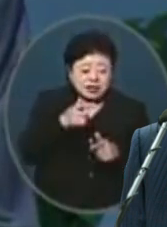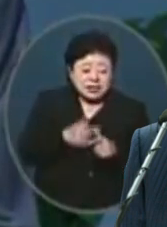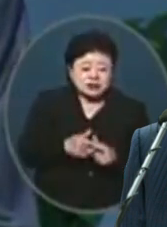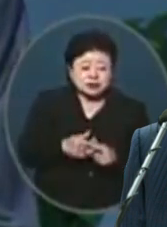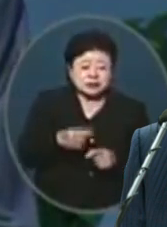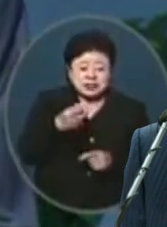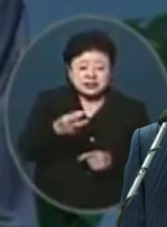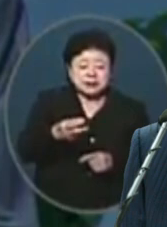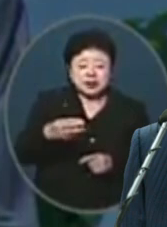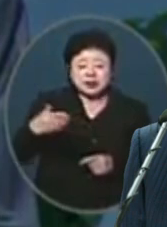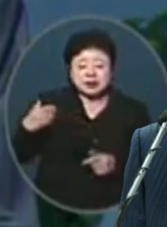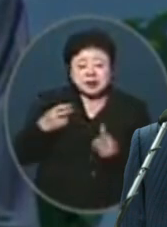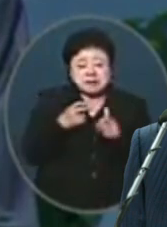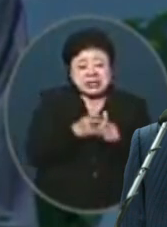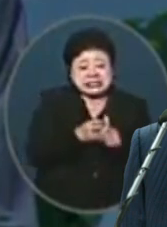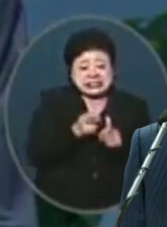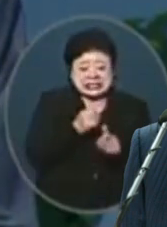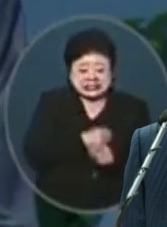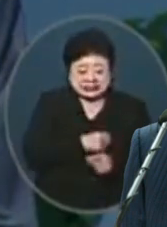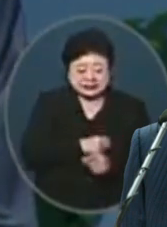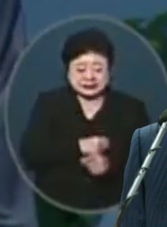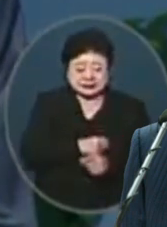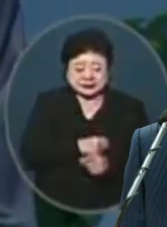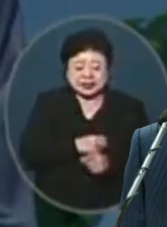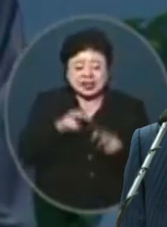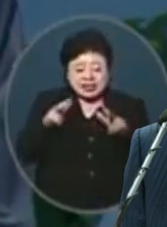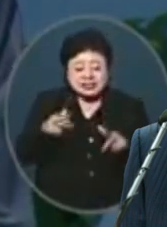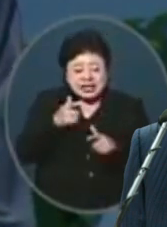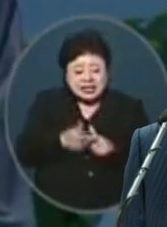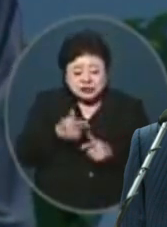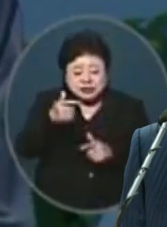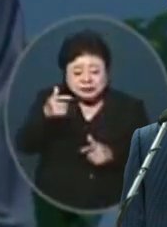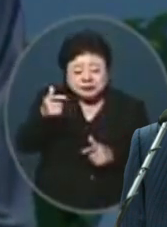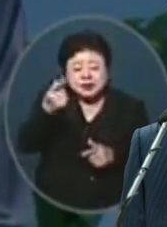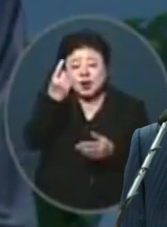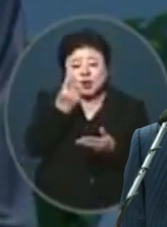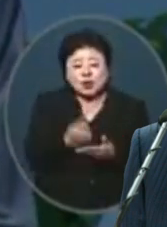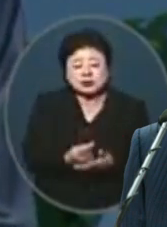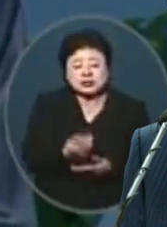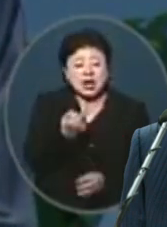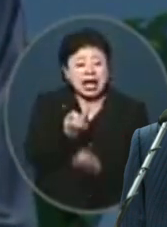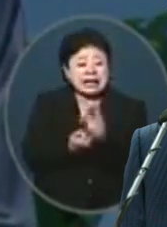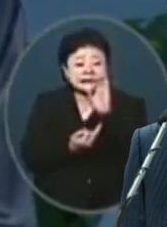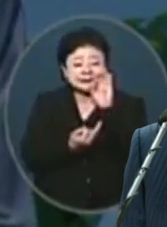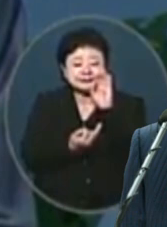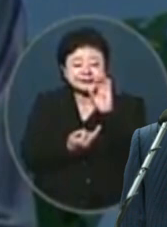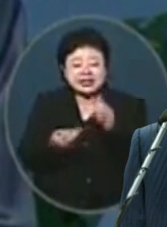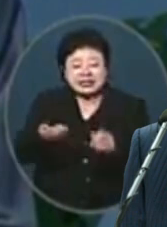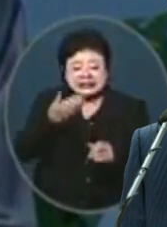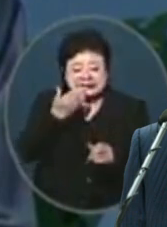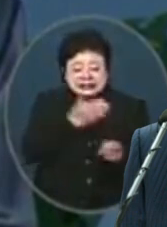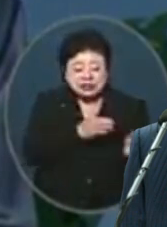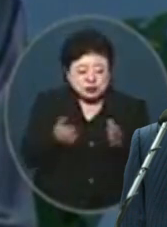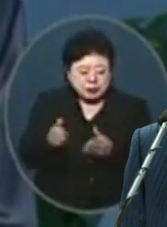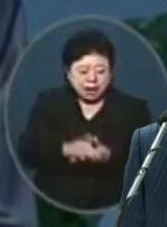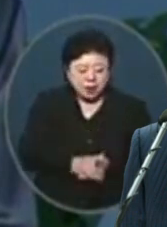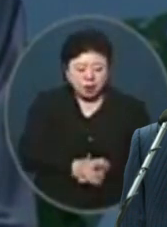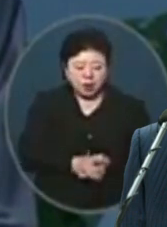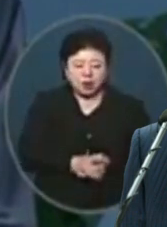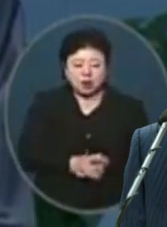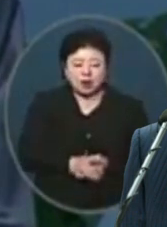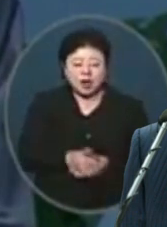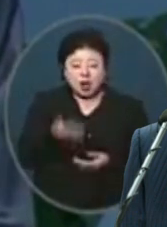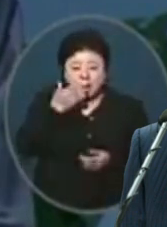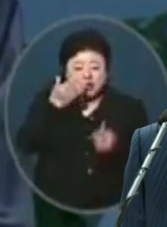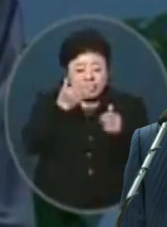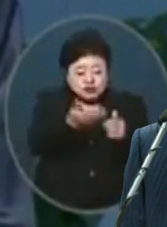예수님을 배반했는데 이제 예수님이 오셔서 아침 식사까지 준비해서